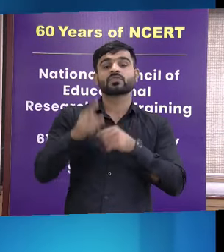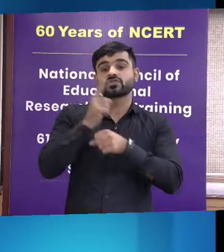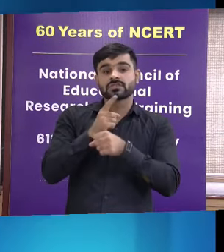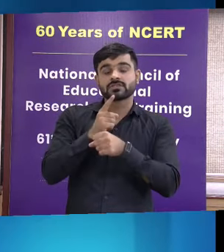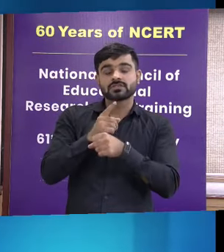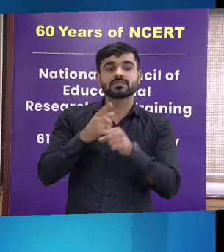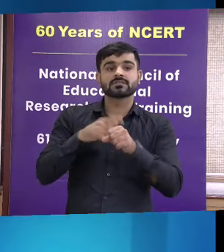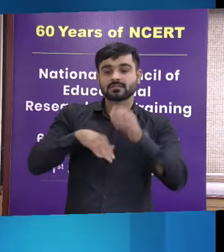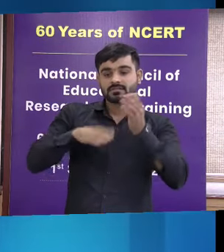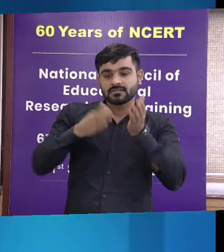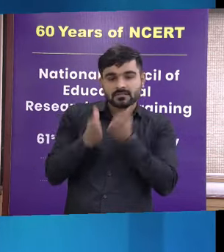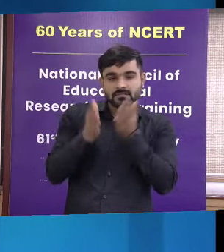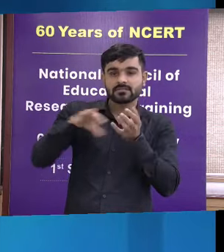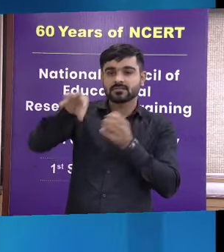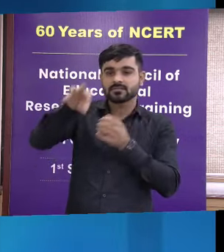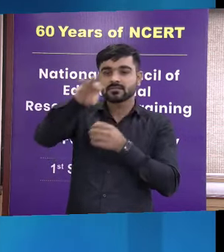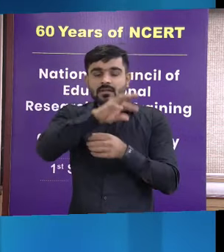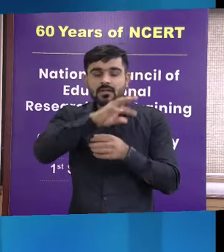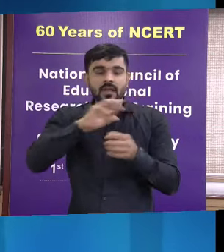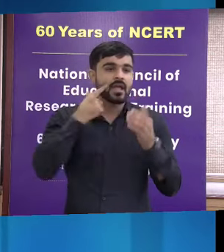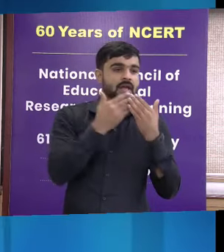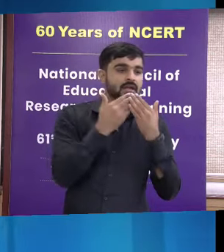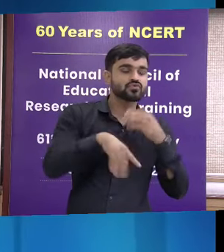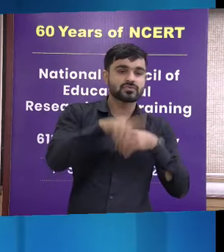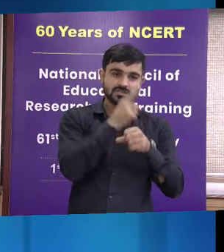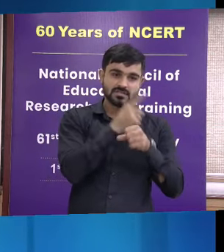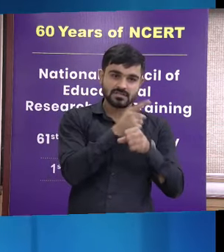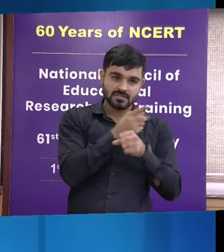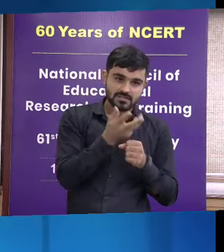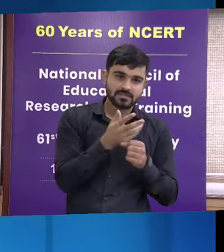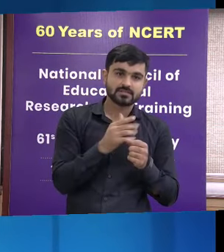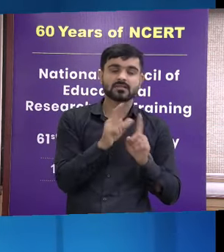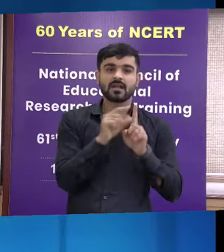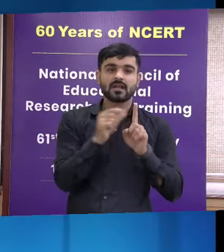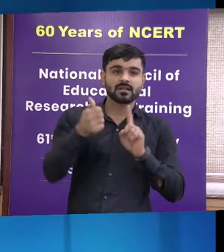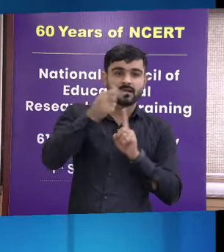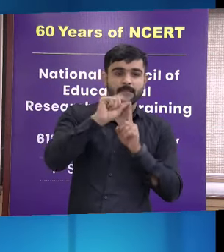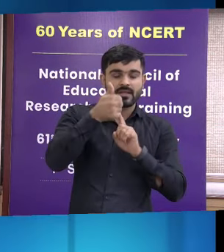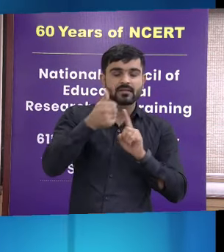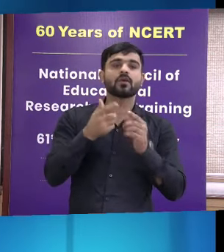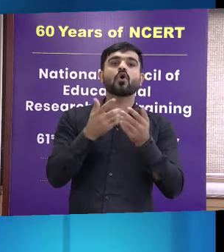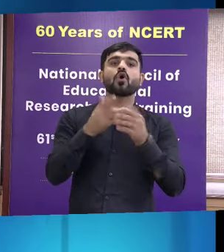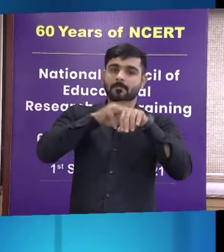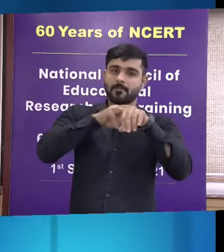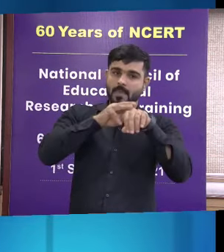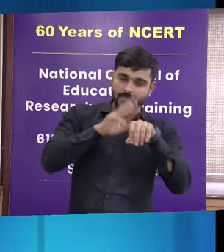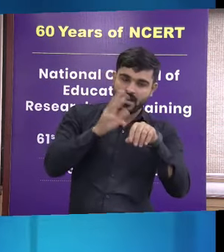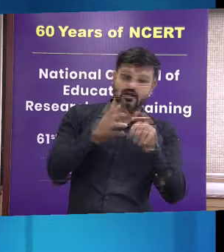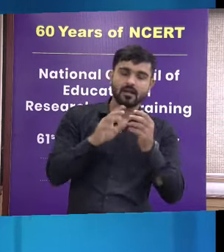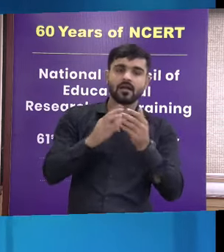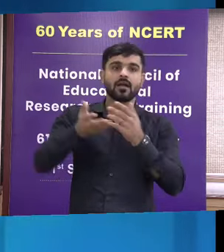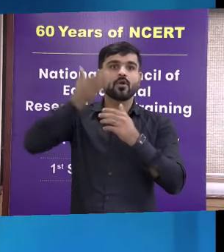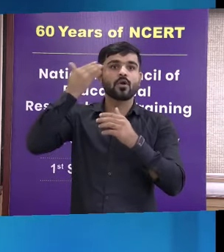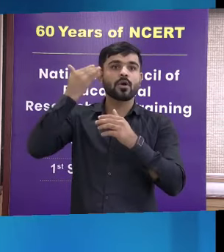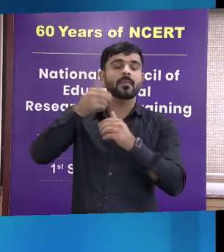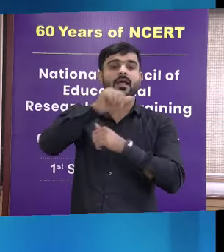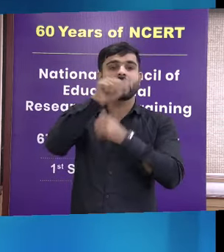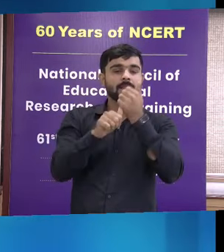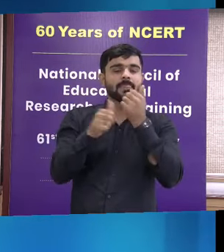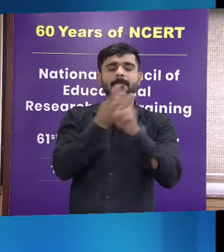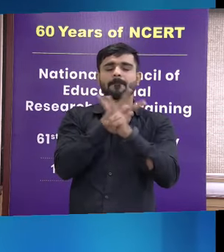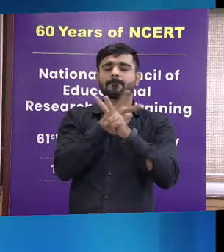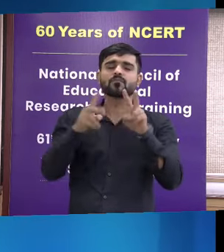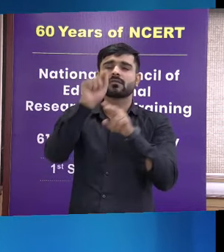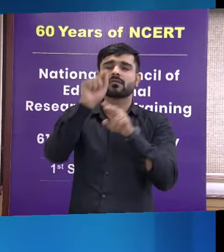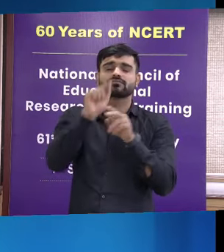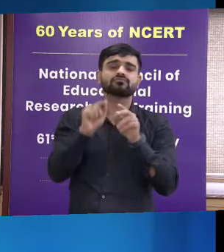जो हमारे क्षेत्रीय शिक्षा संस्थान के प्राचार्य हैं, वहां के संकाय सदस्य, हमारे पूर्व निदेशक, जितने निदेशक